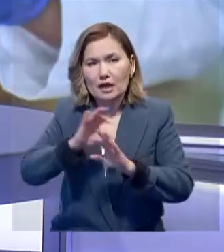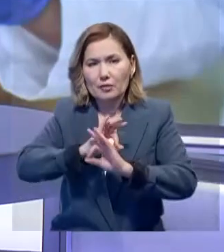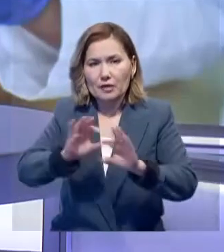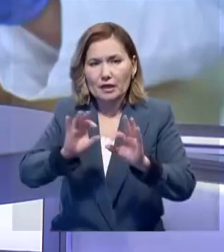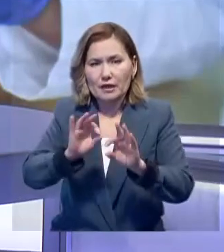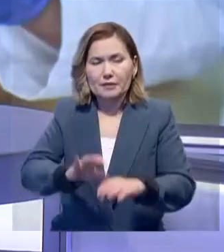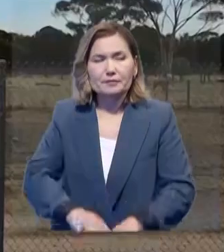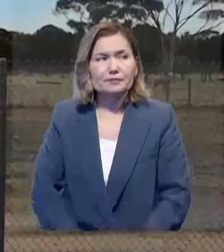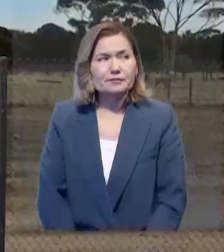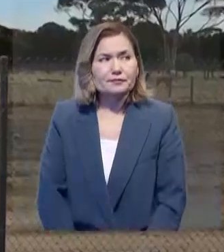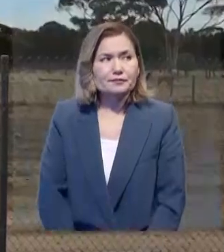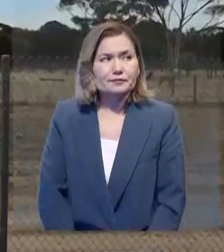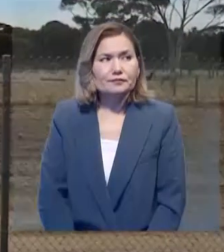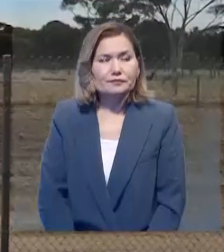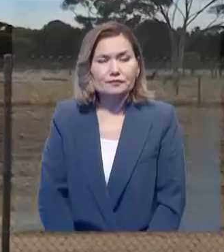айтады.